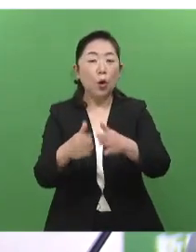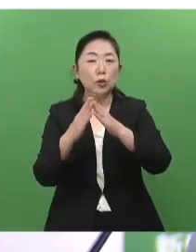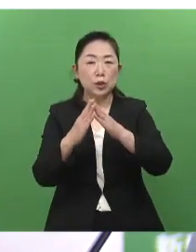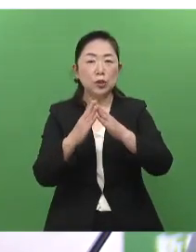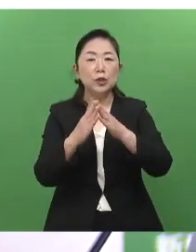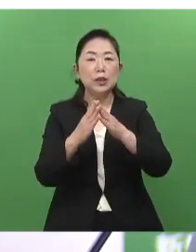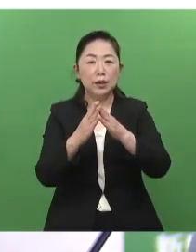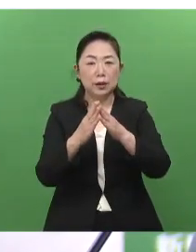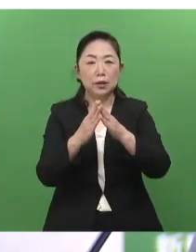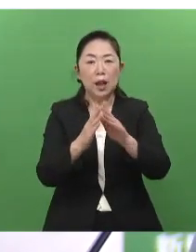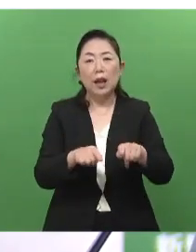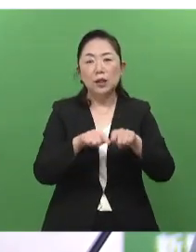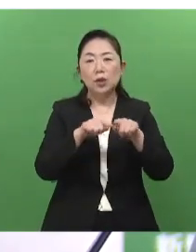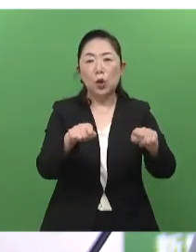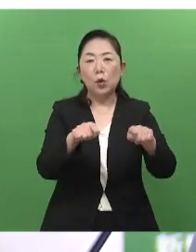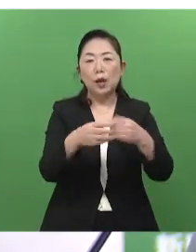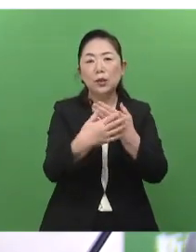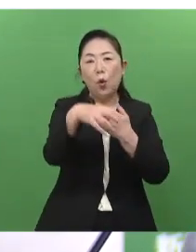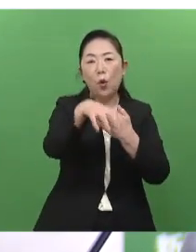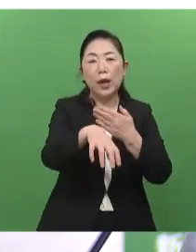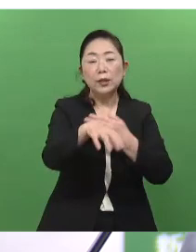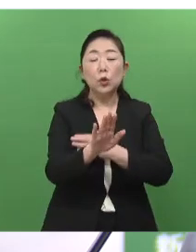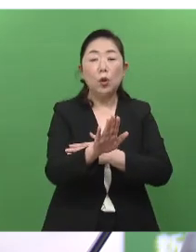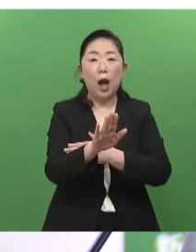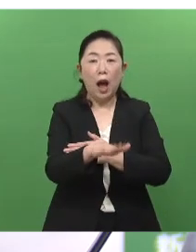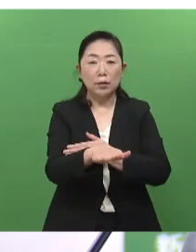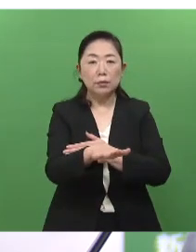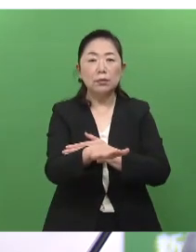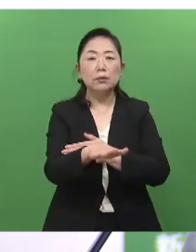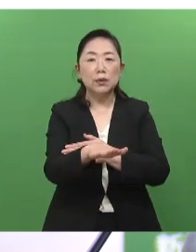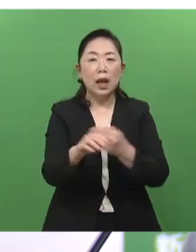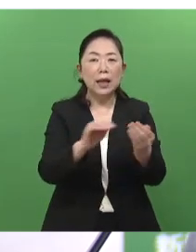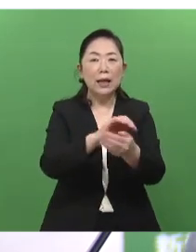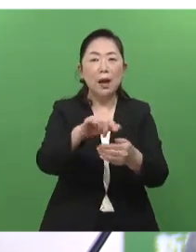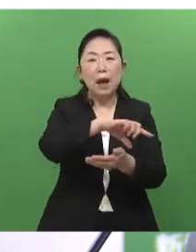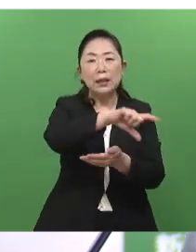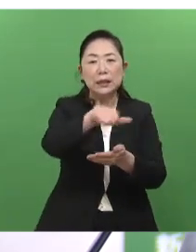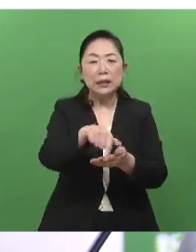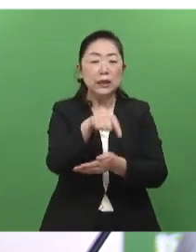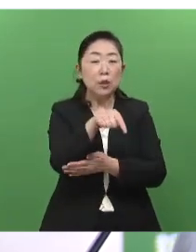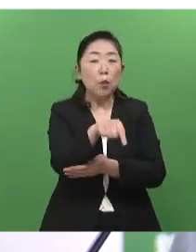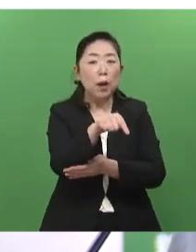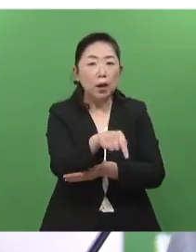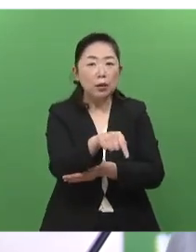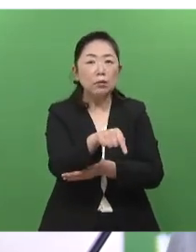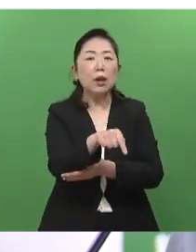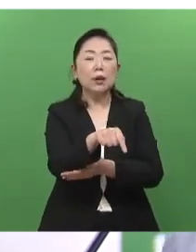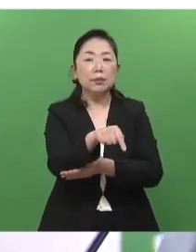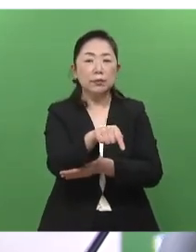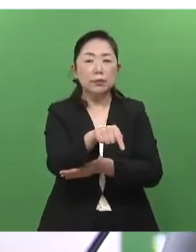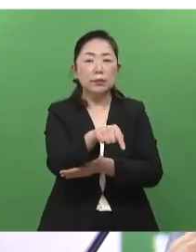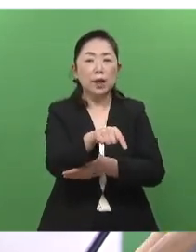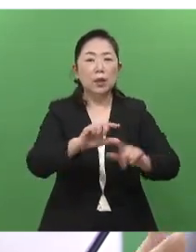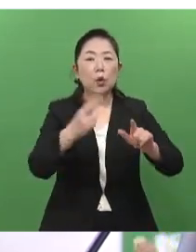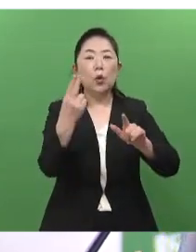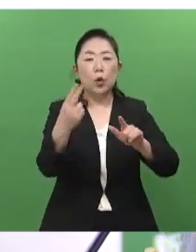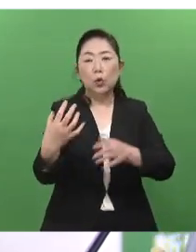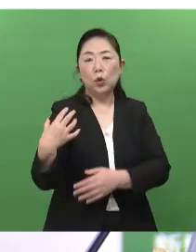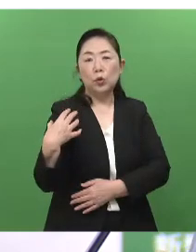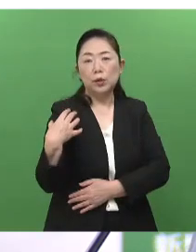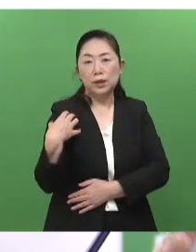轄の保健所を持つ多摩地域においては、いろいろ東京都